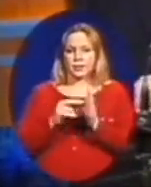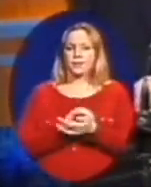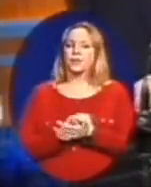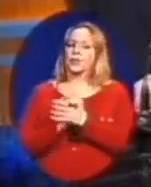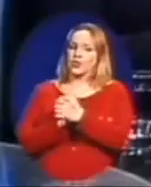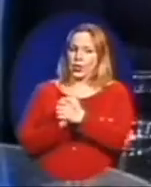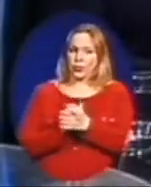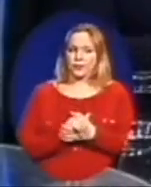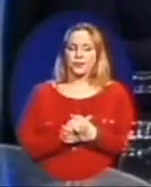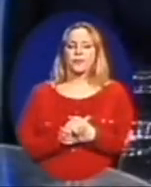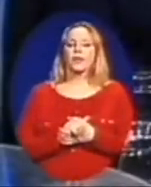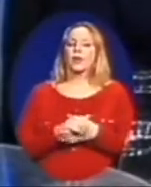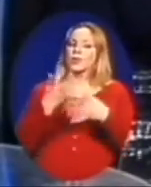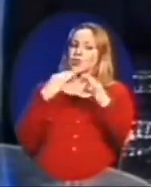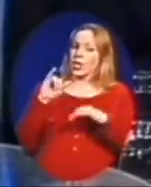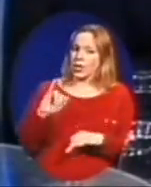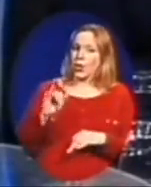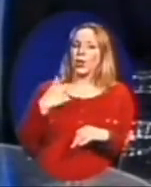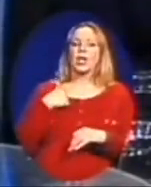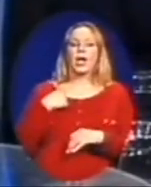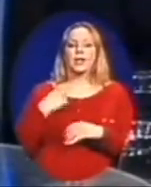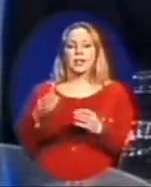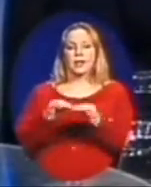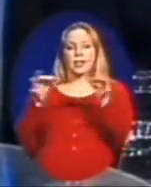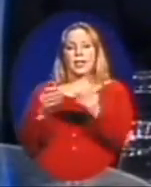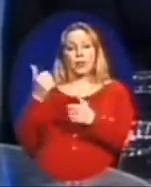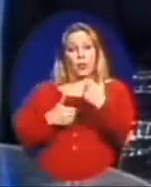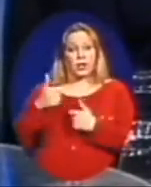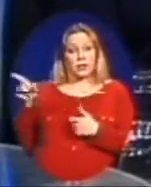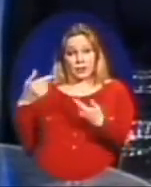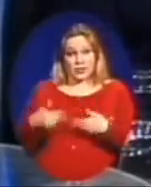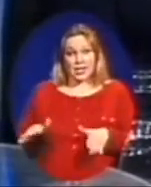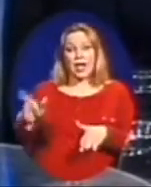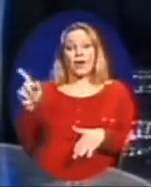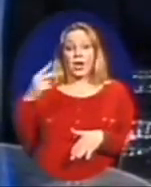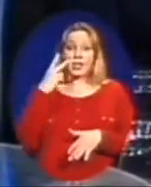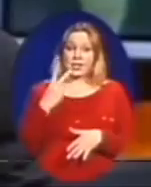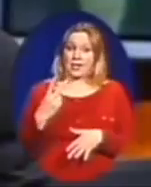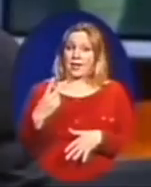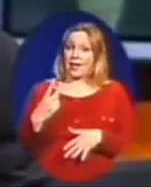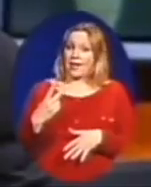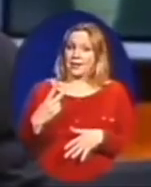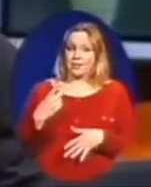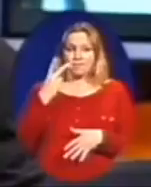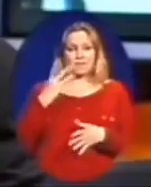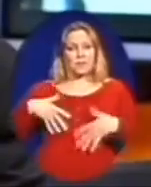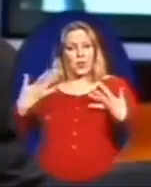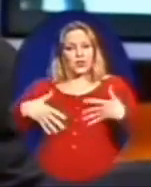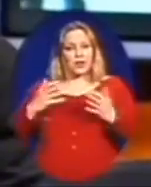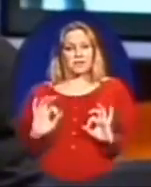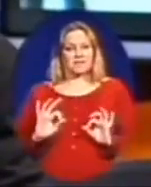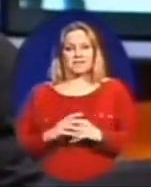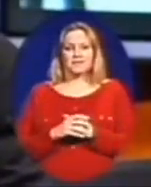שבית. ברשותך ירון, אפתח עם המועמד. בעצם הפסדת, אבל אתה נראה, בתור מי שהפסיד, אתה נראה